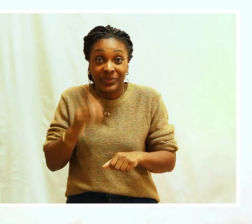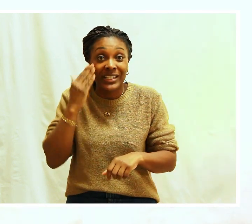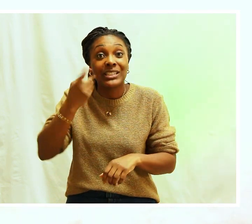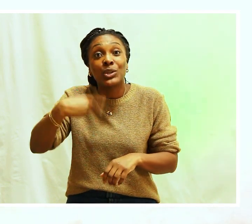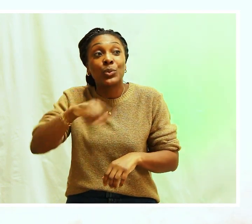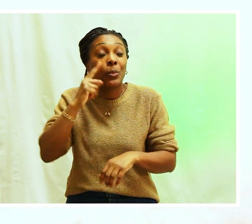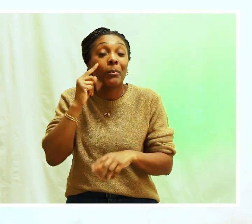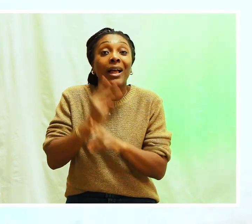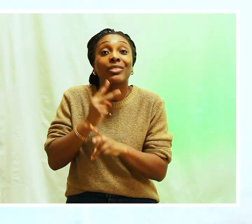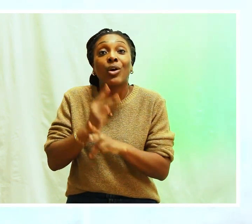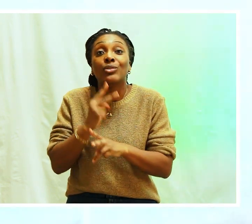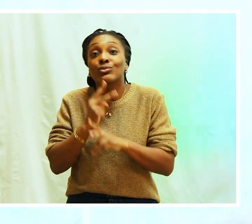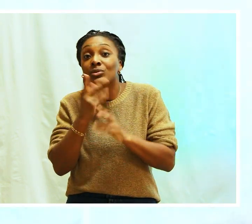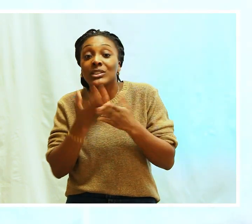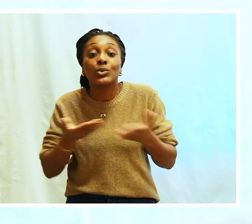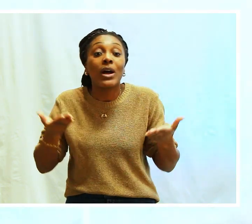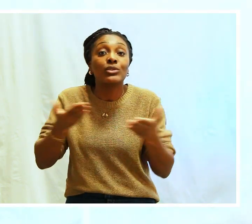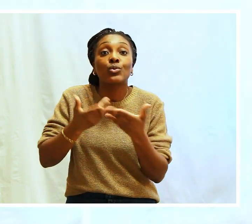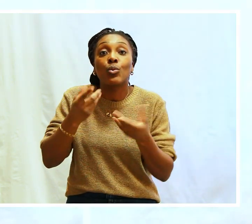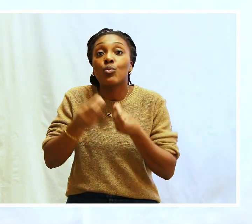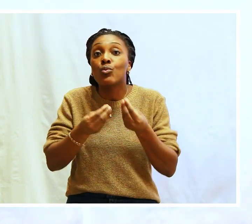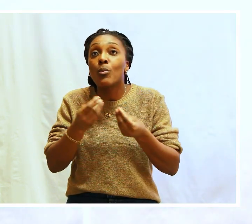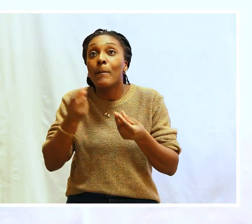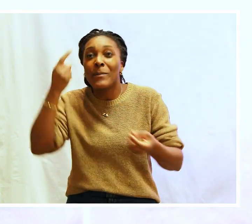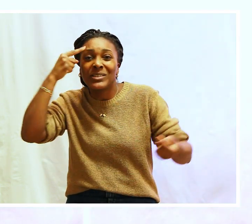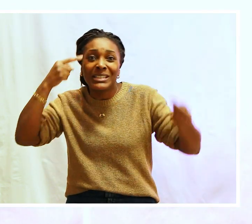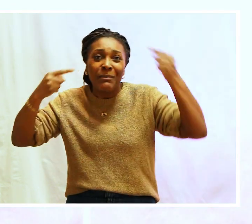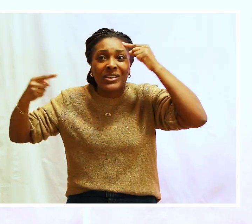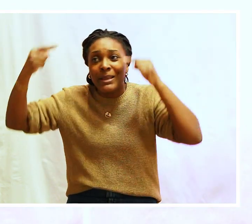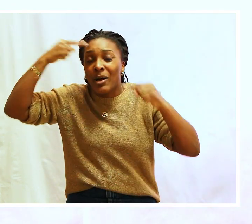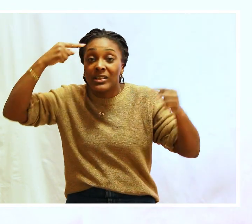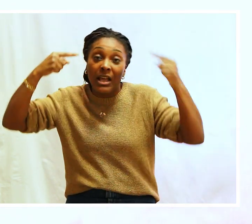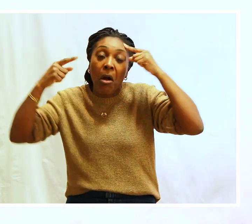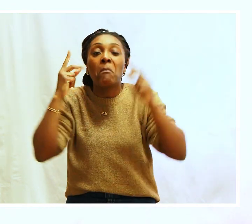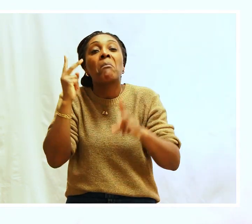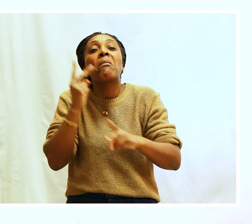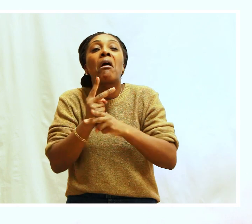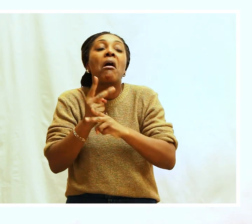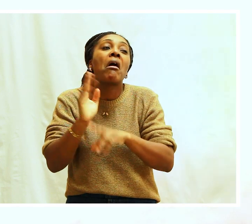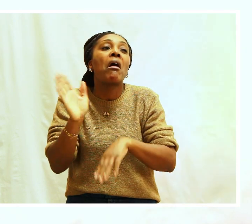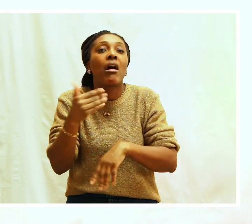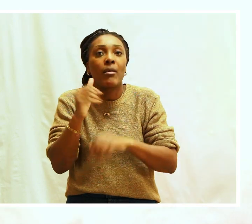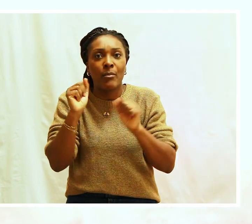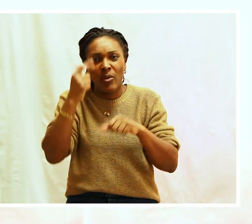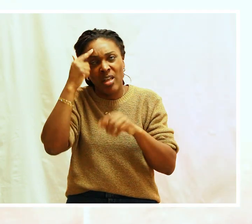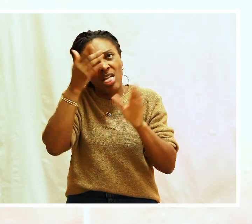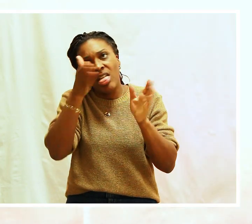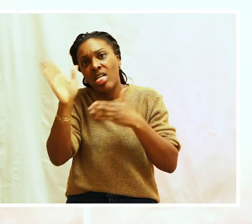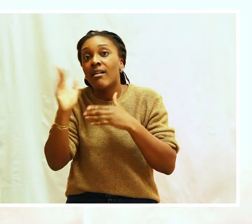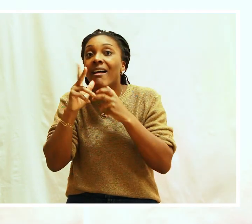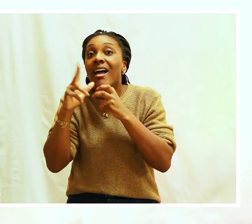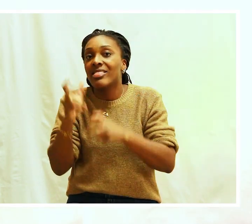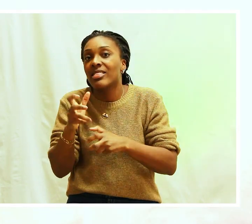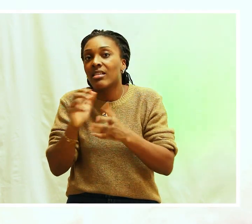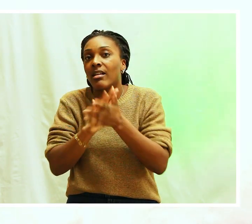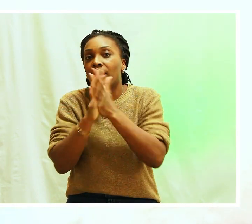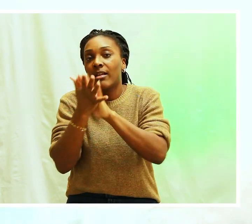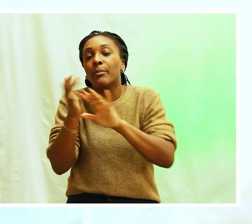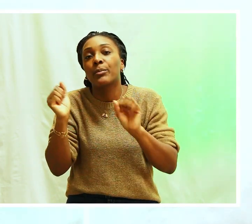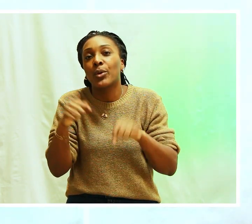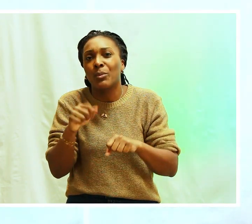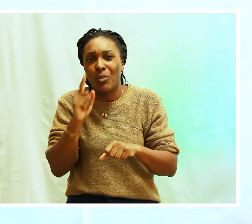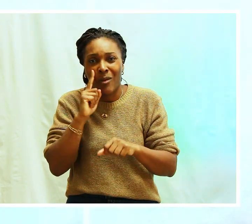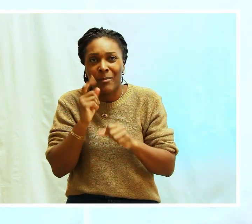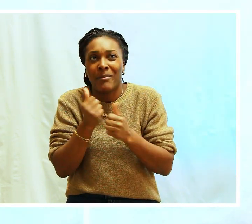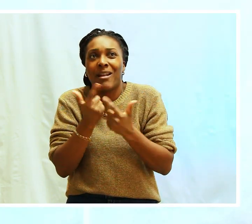attention sur les circonstances ou les pensées qui peuvent nous animer, on peut vite dévier parce qu'il y a plein d'exemples dans la parole de Dieu qui